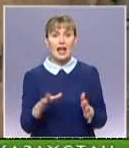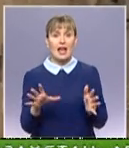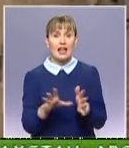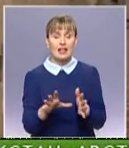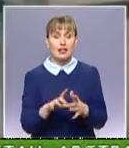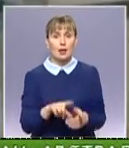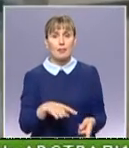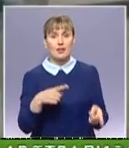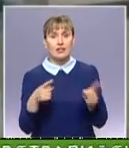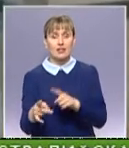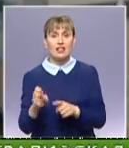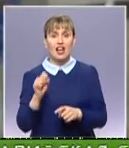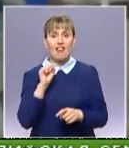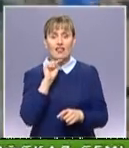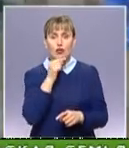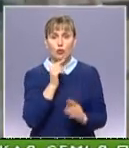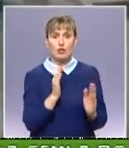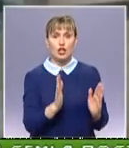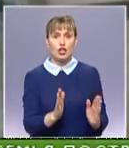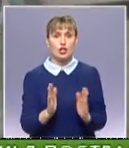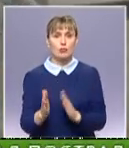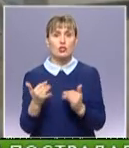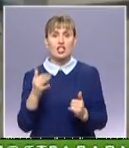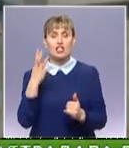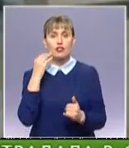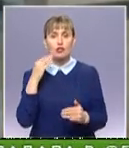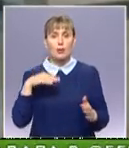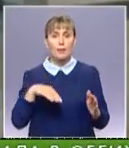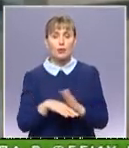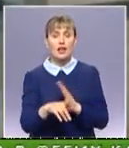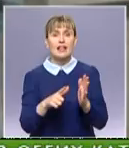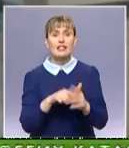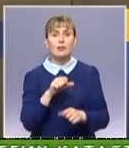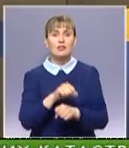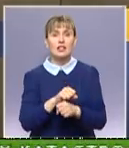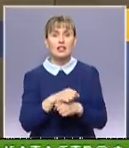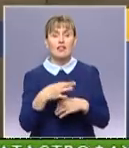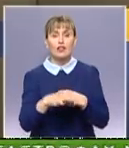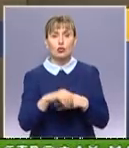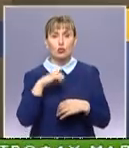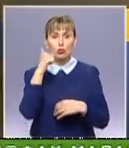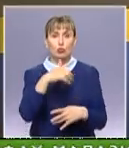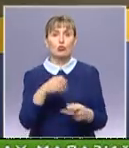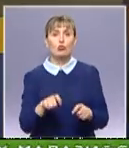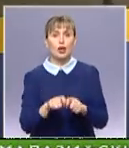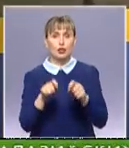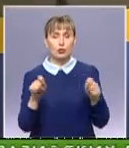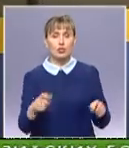электроэнергия переведена на автономный режим. Сейчас в алматинском метро 7 станций. К концу года планируется